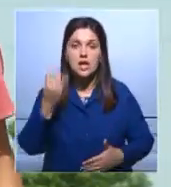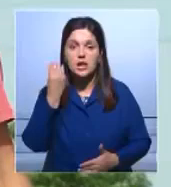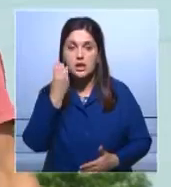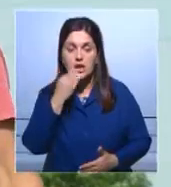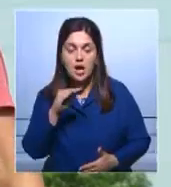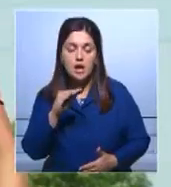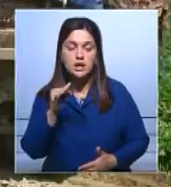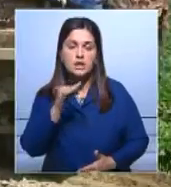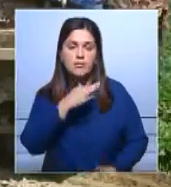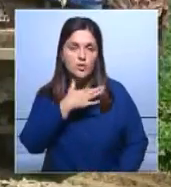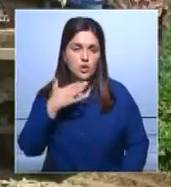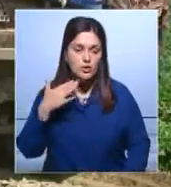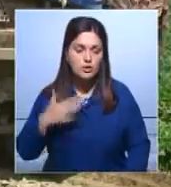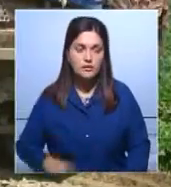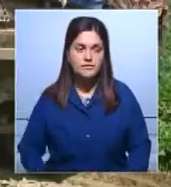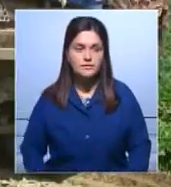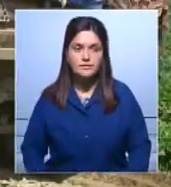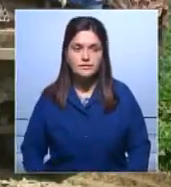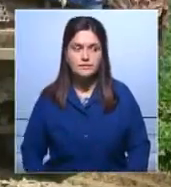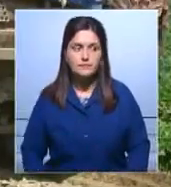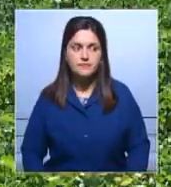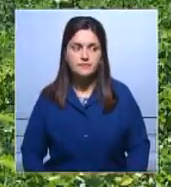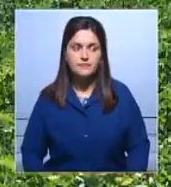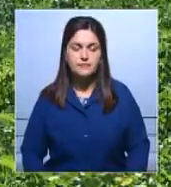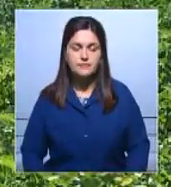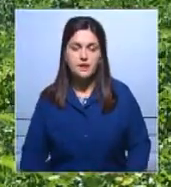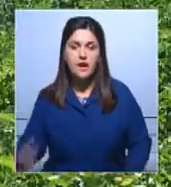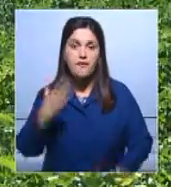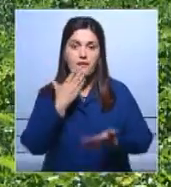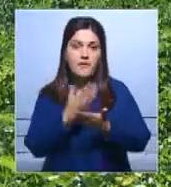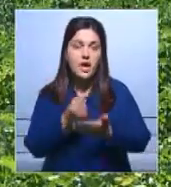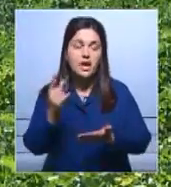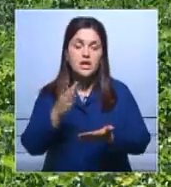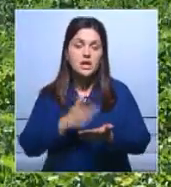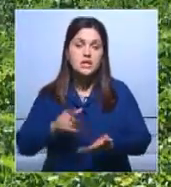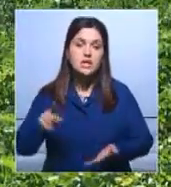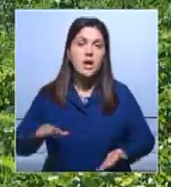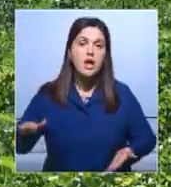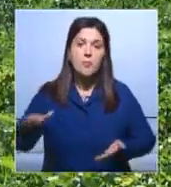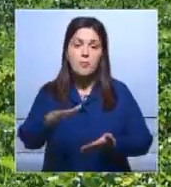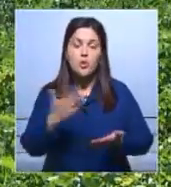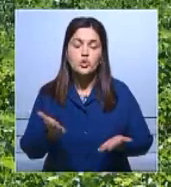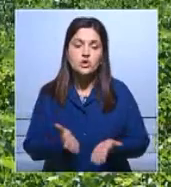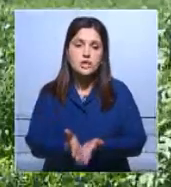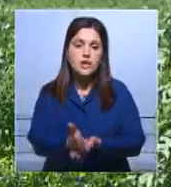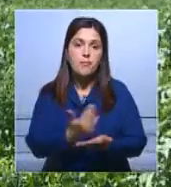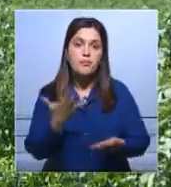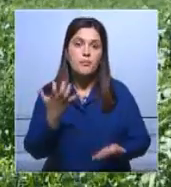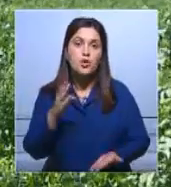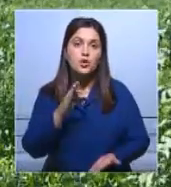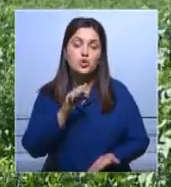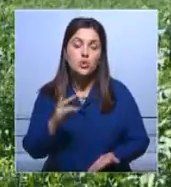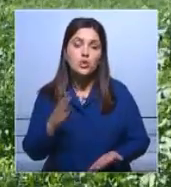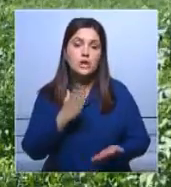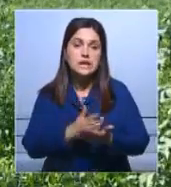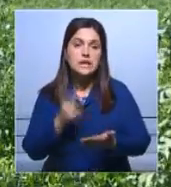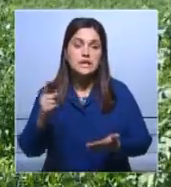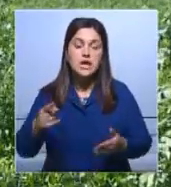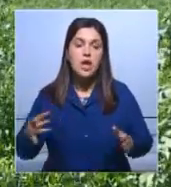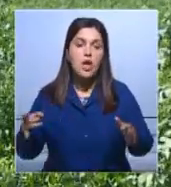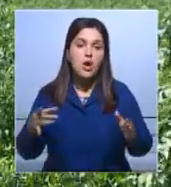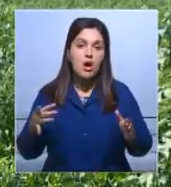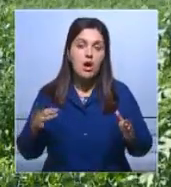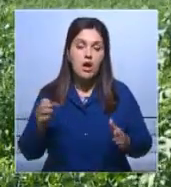и количество. Со своих полей дихканин Намазбай Куватов уже собрал 500 тонн гигантских полосатых ягод.